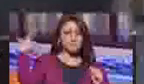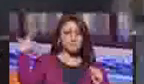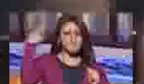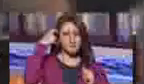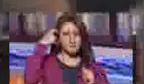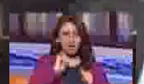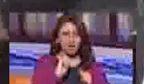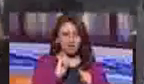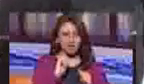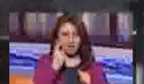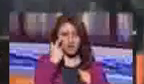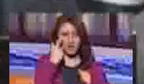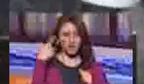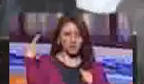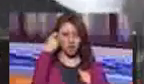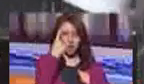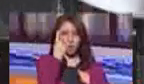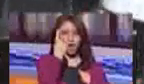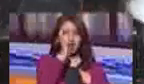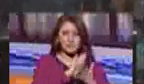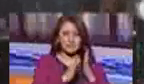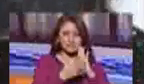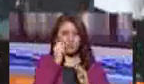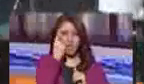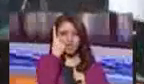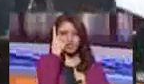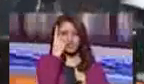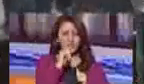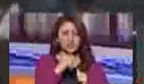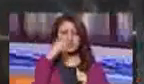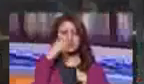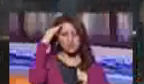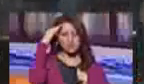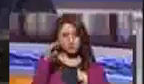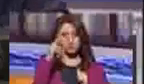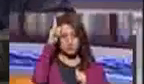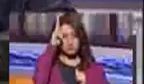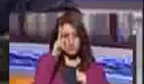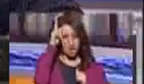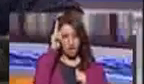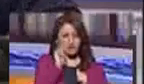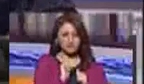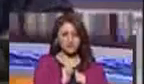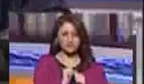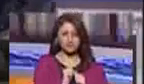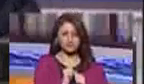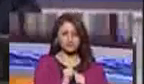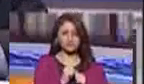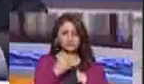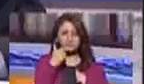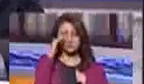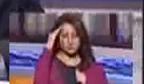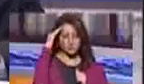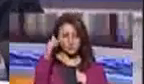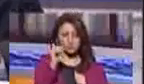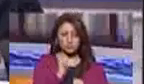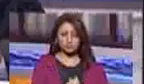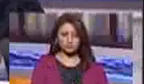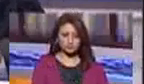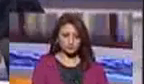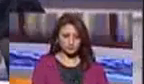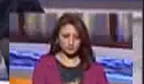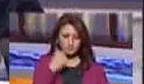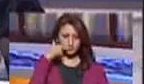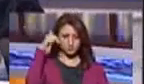بالعين. نعم، شكرا الزميل الصحفي الأستاذ رفيق ناصف.